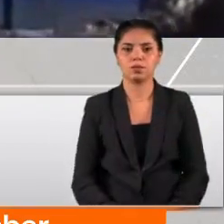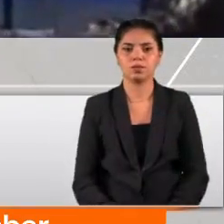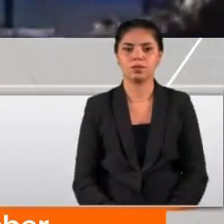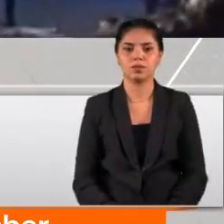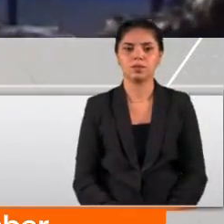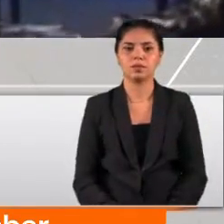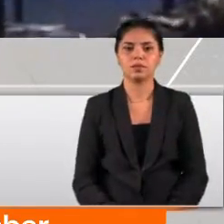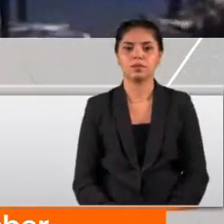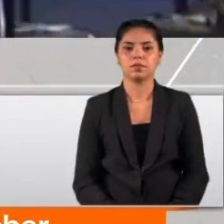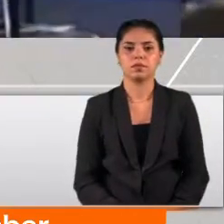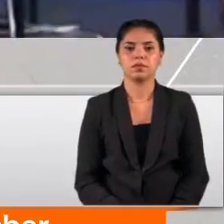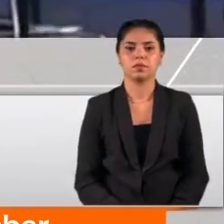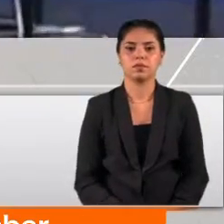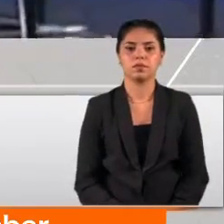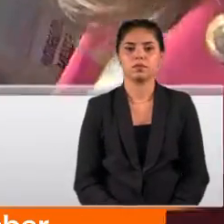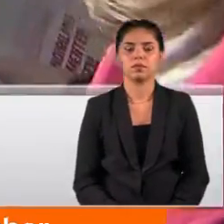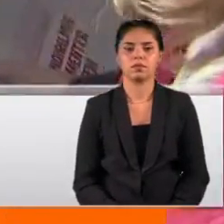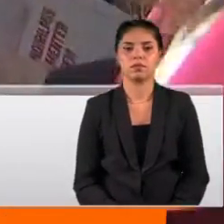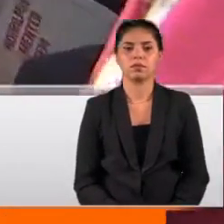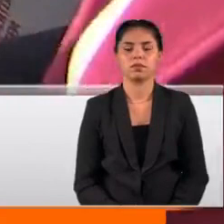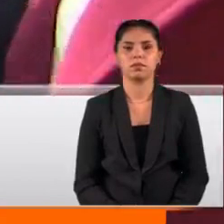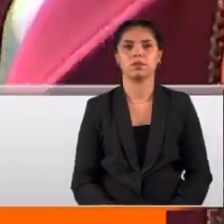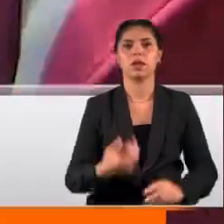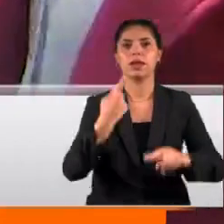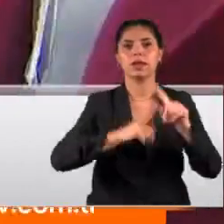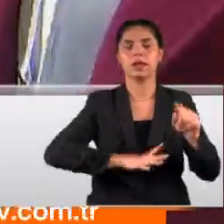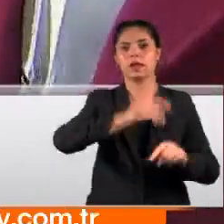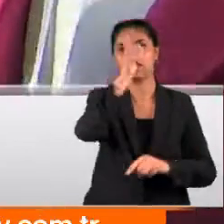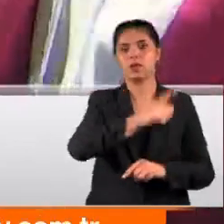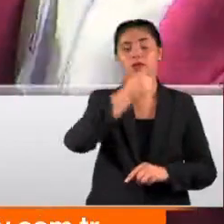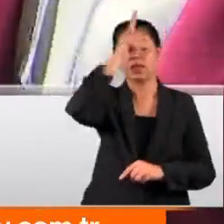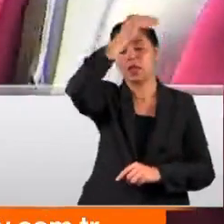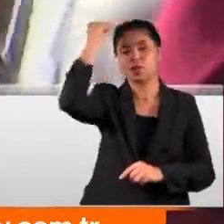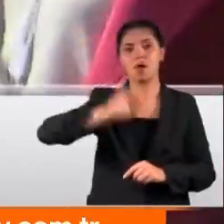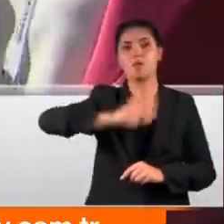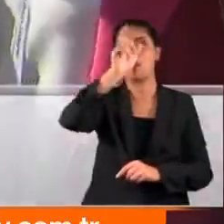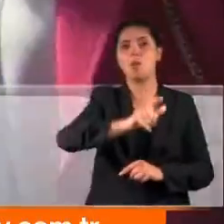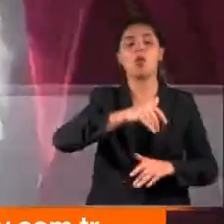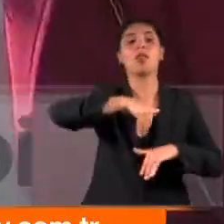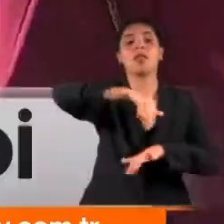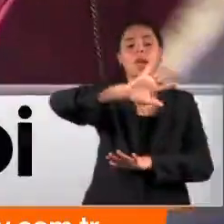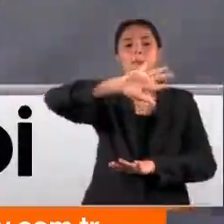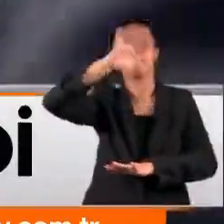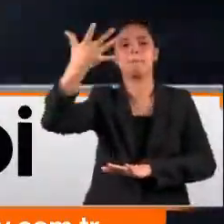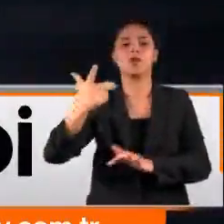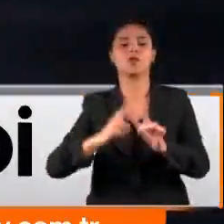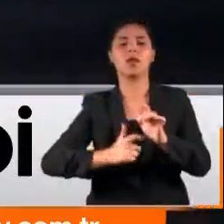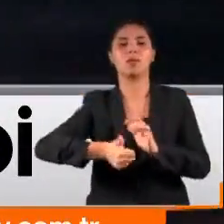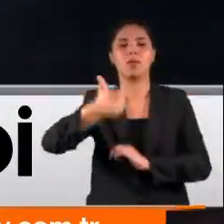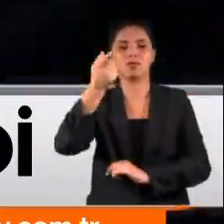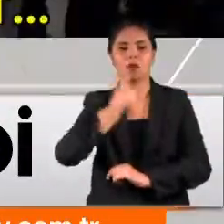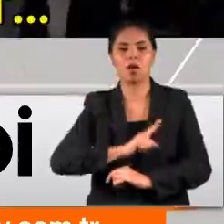tabanını gerçekten çok kırdı bugün. Kılıçdaroğlu sadece İmamoğlu'nun değil bir diğer genel başkan adayı Örsan Öymen'in